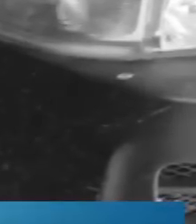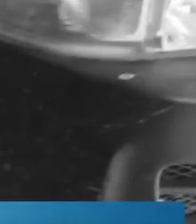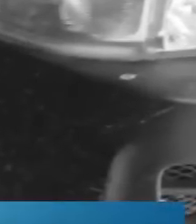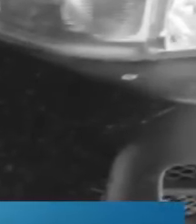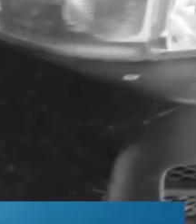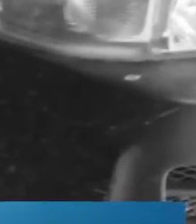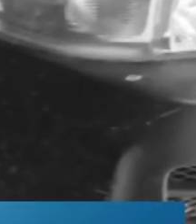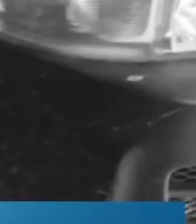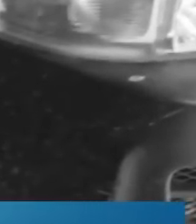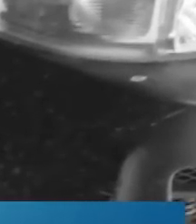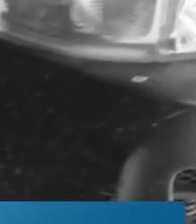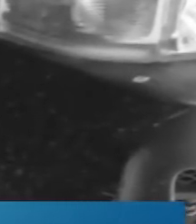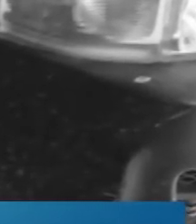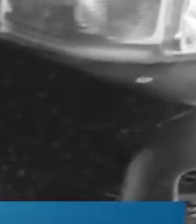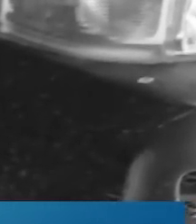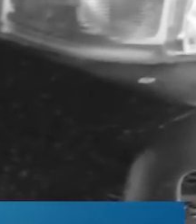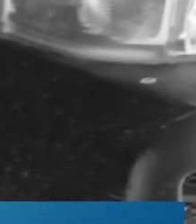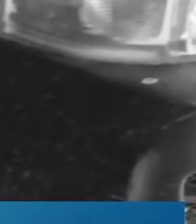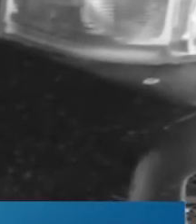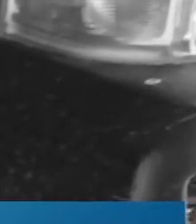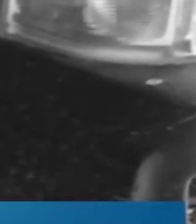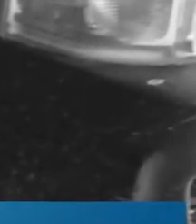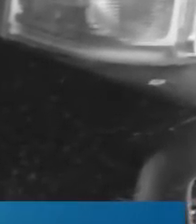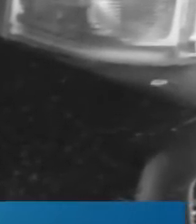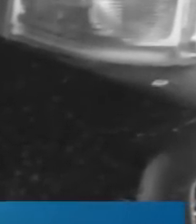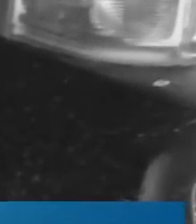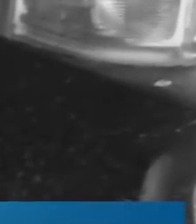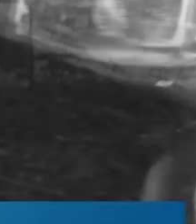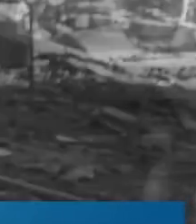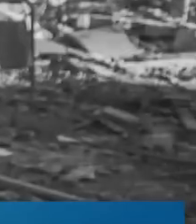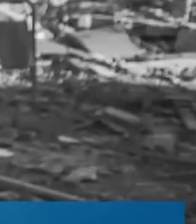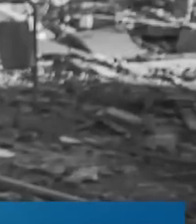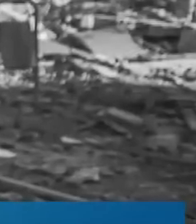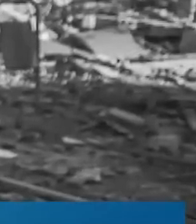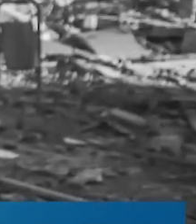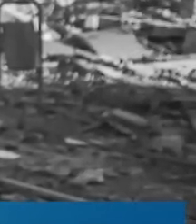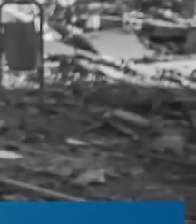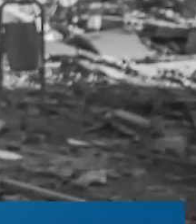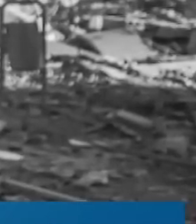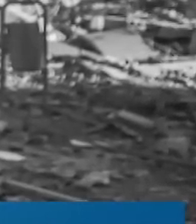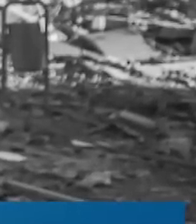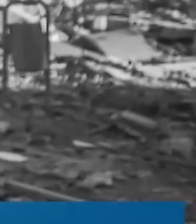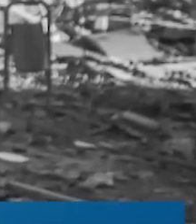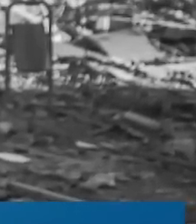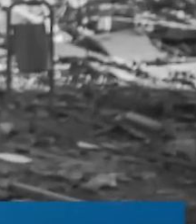ayrılıklar ne böyle Gurbet olsun ne böyle